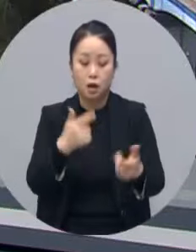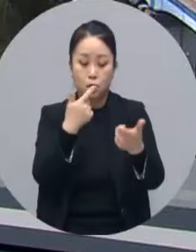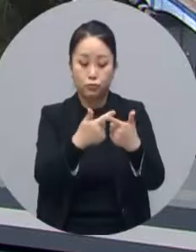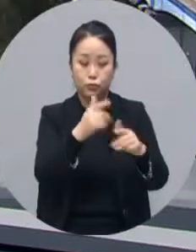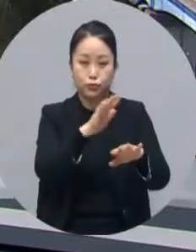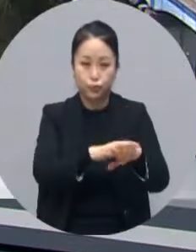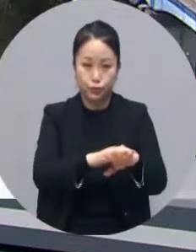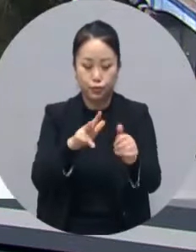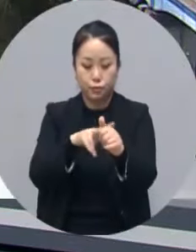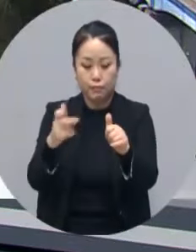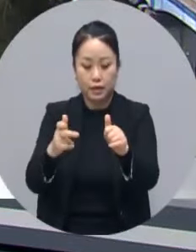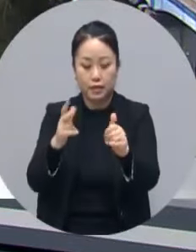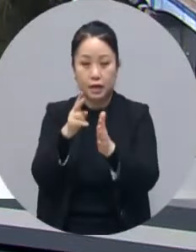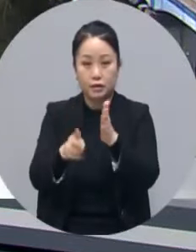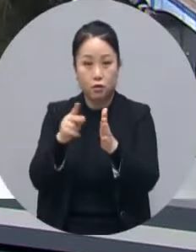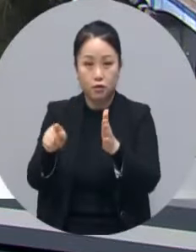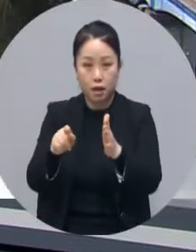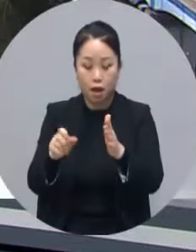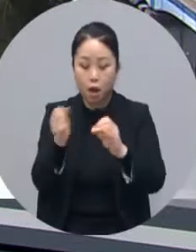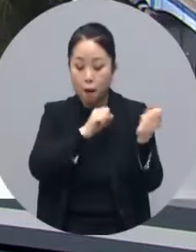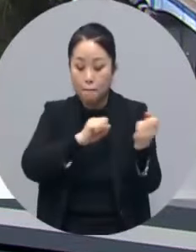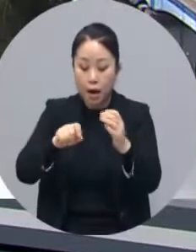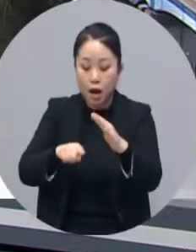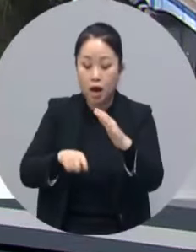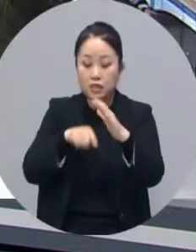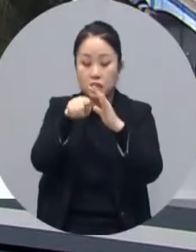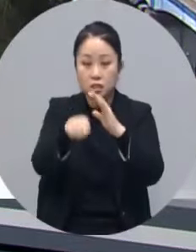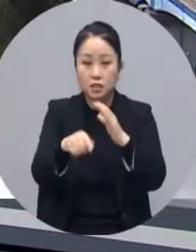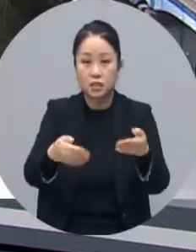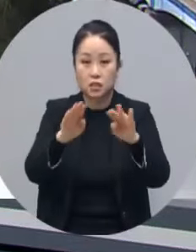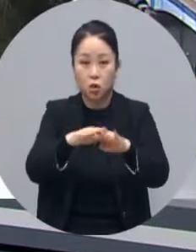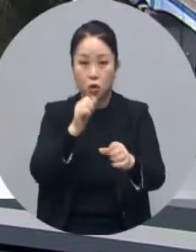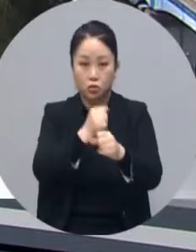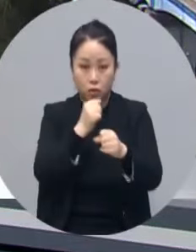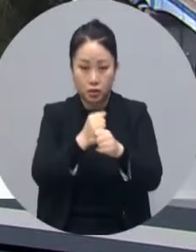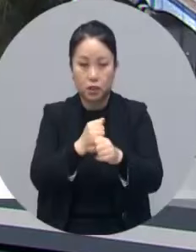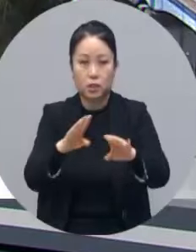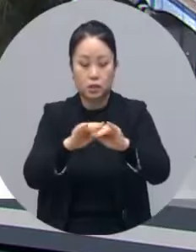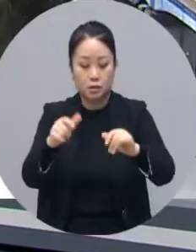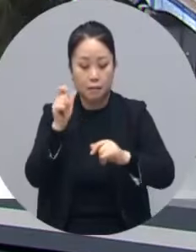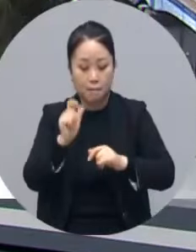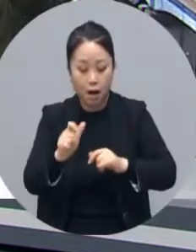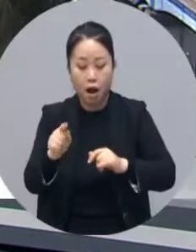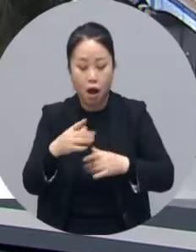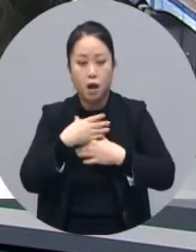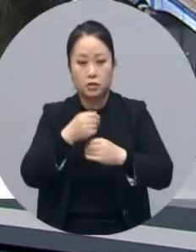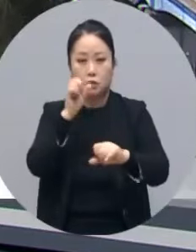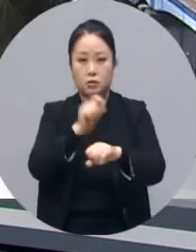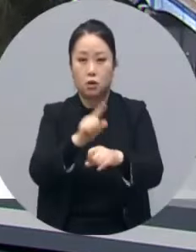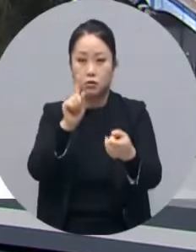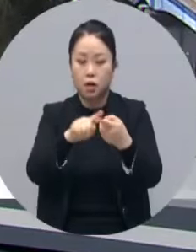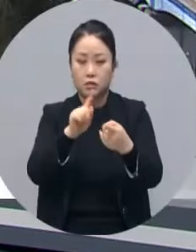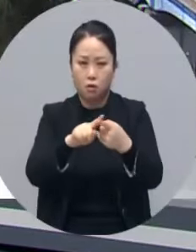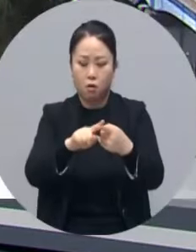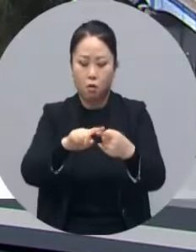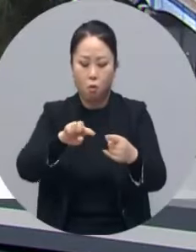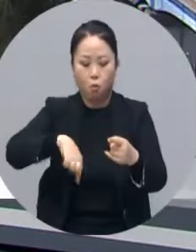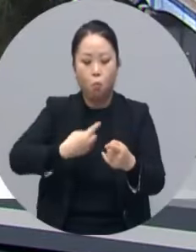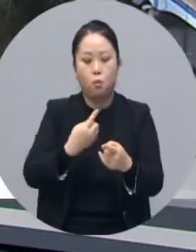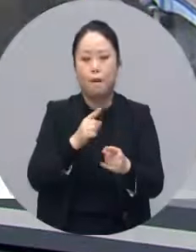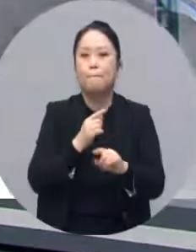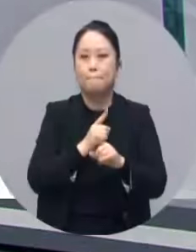부전마산 복선전철의 피난 시설 설치와 집안 안정성의 문제에 대해서 단독으로 연속 보도해 드렸습니다 남은